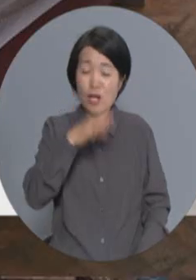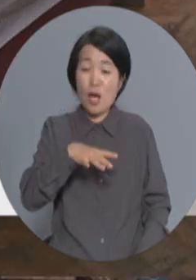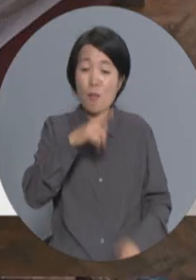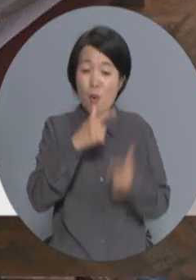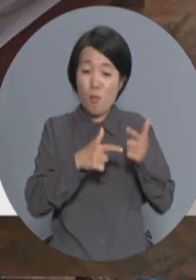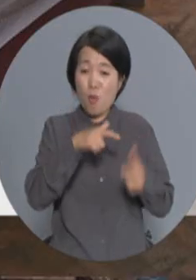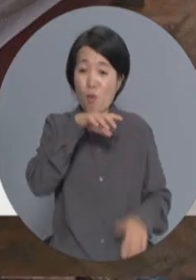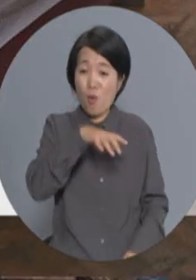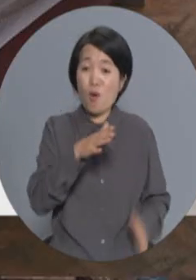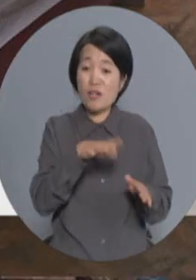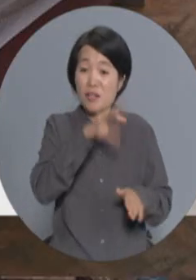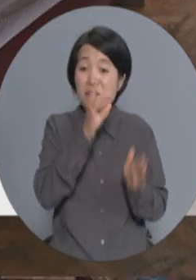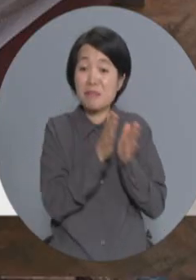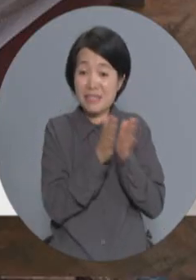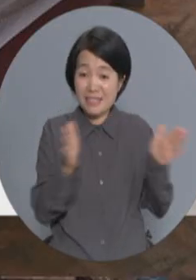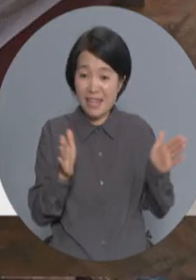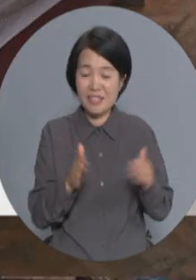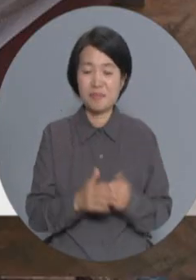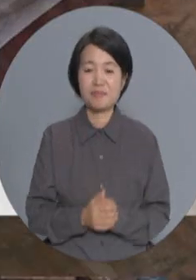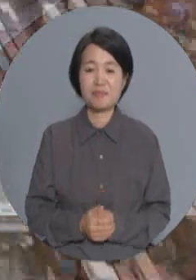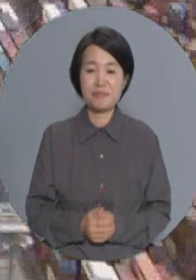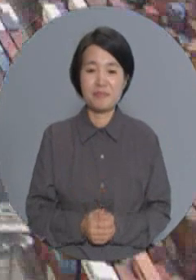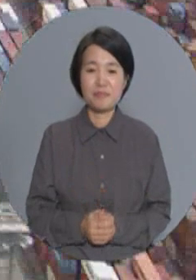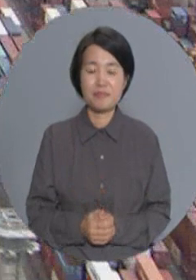신광하 기자의 보도입니다